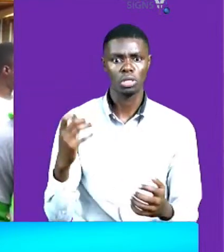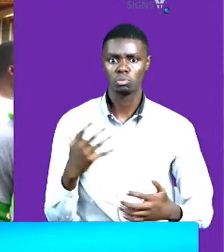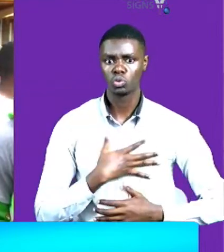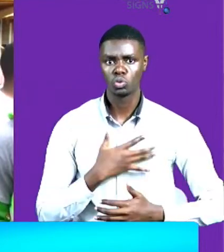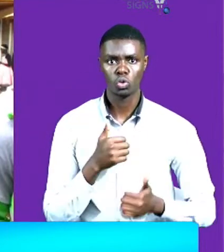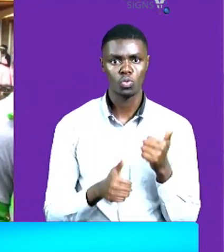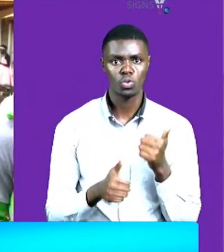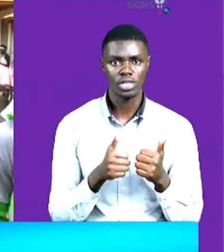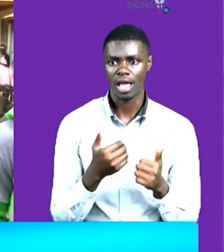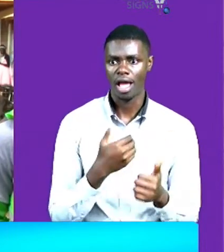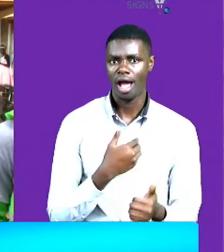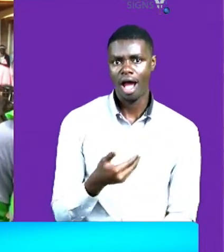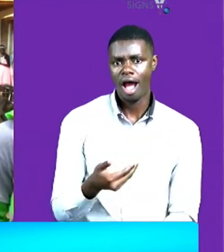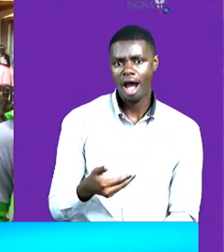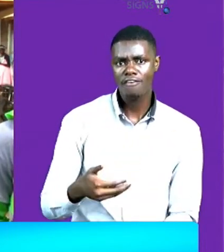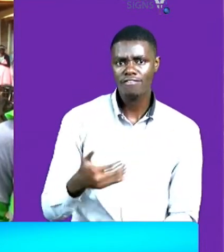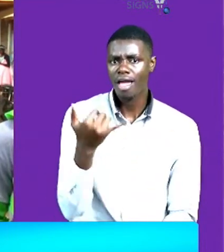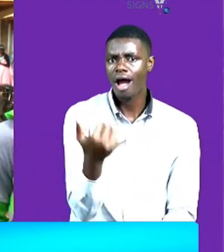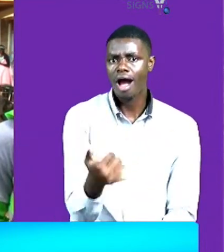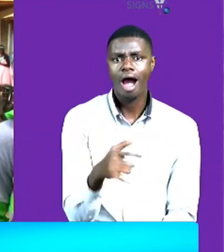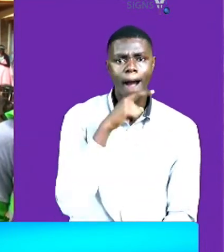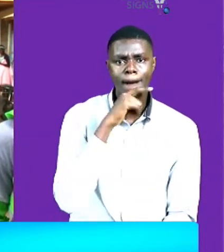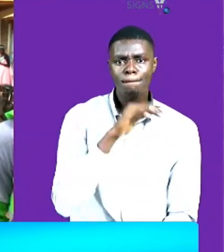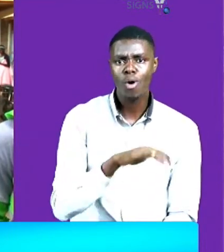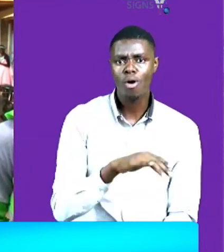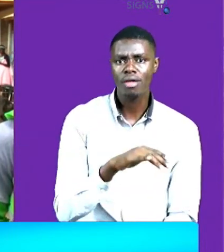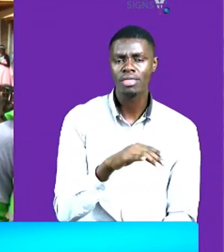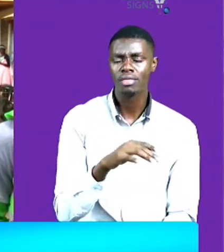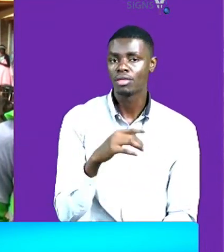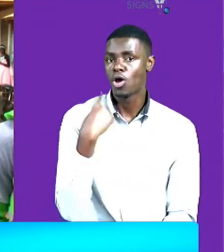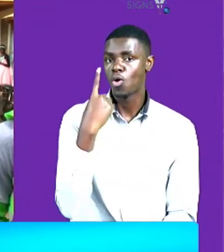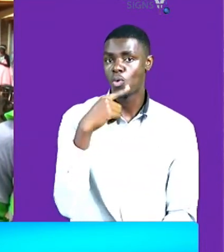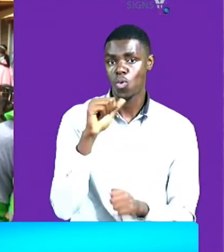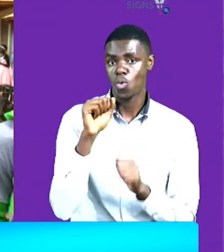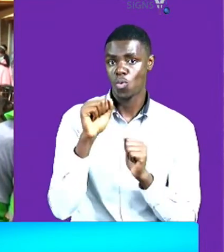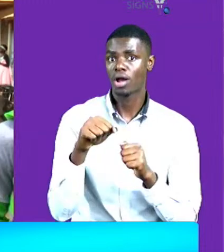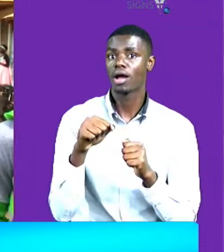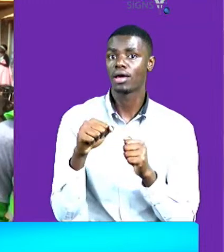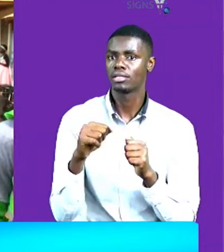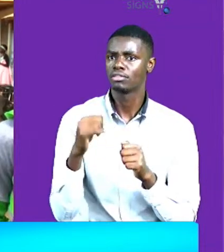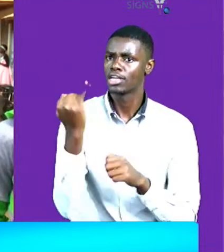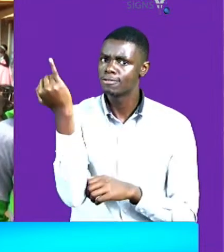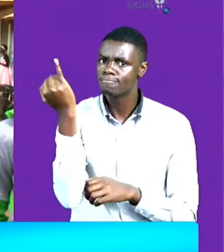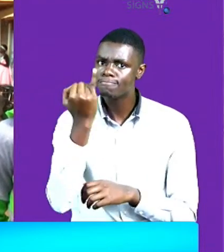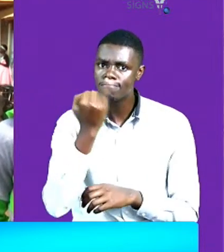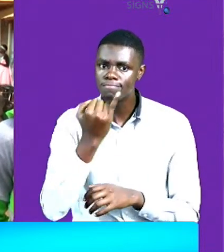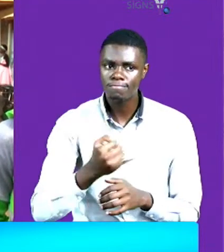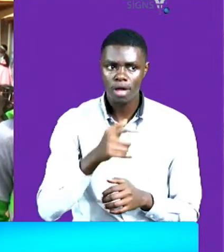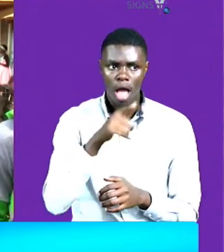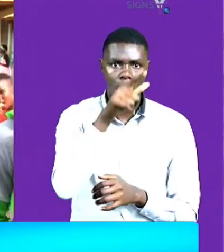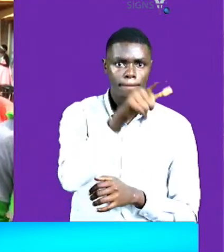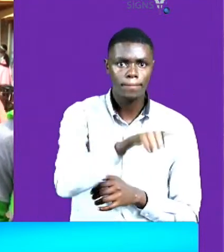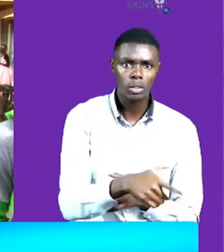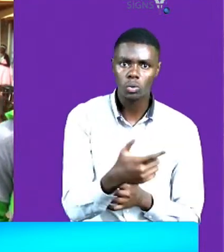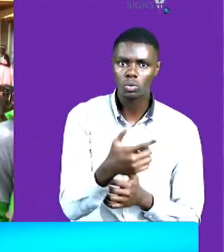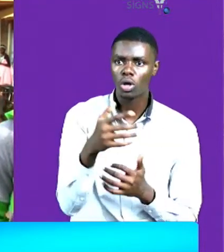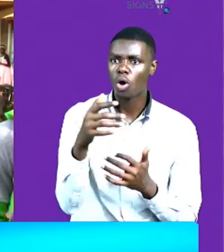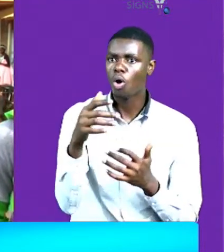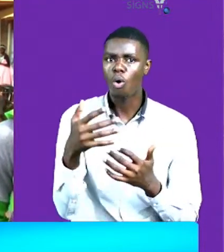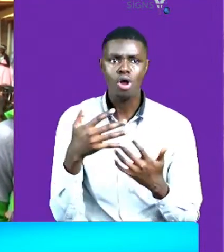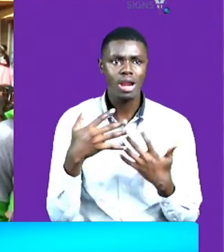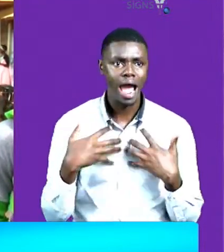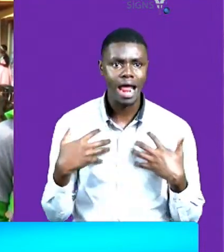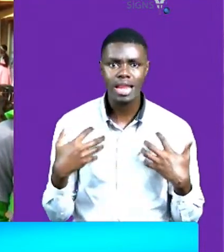ni kwamba kuna kijana mdogo zaidi ambaye anaweza kuchora mtu ama